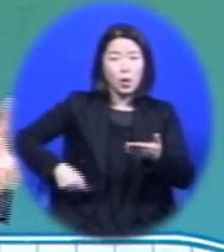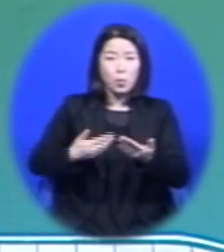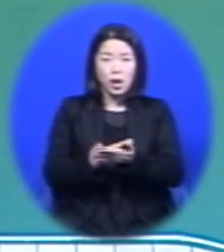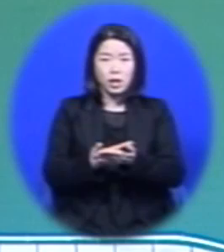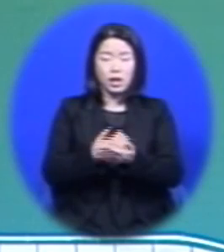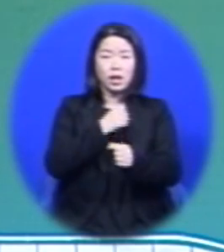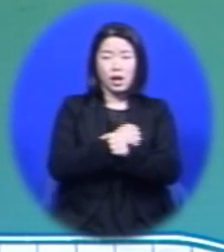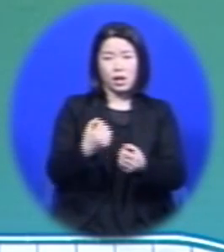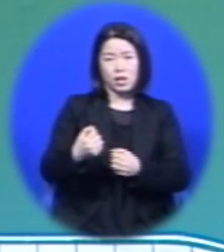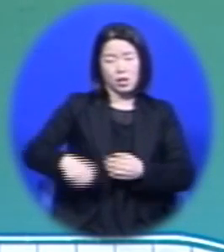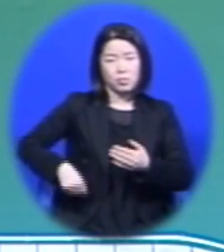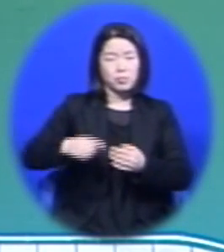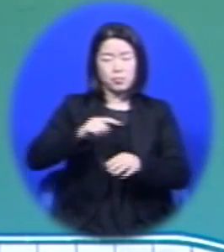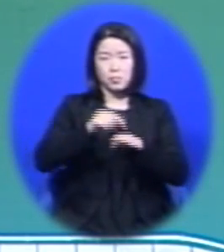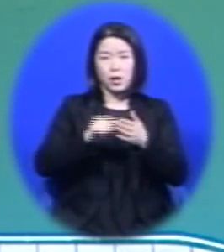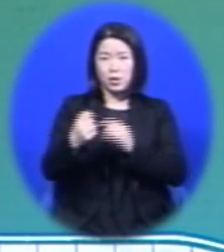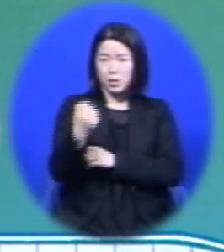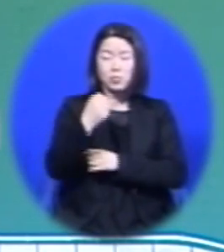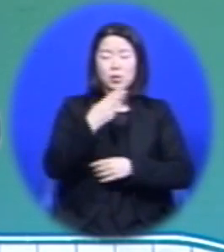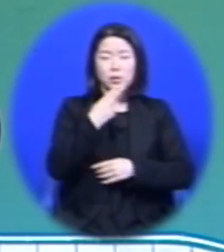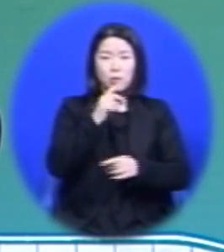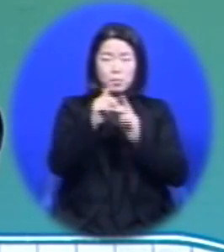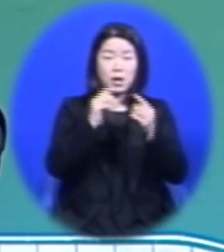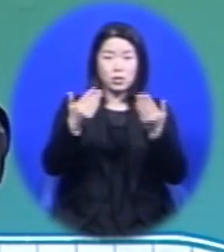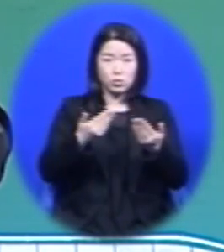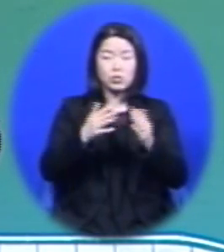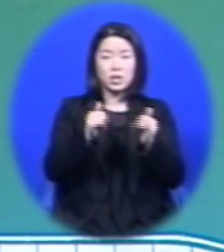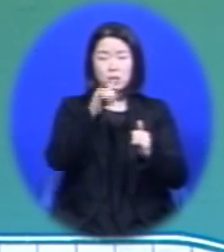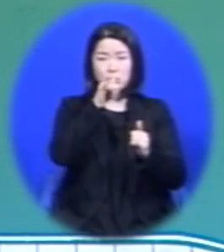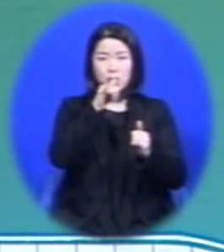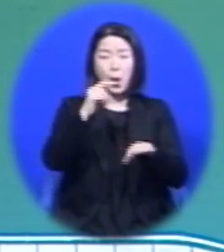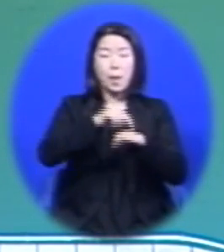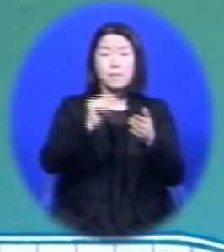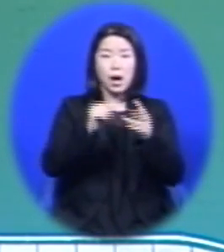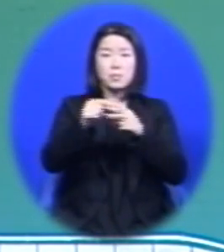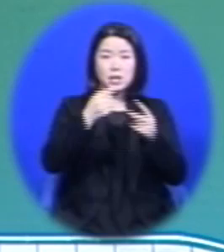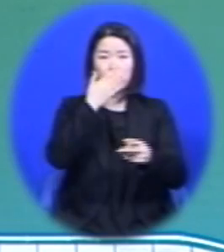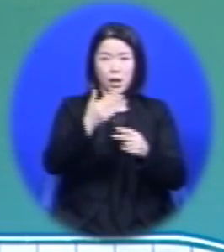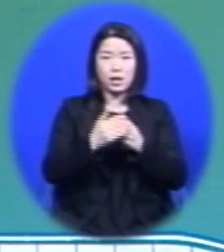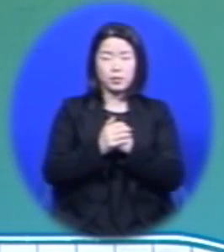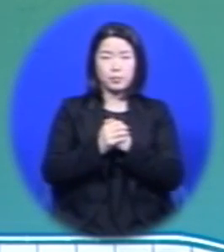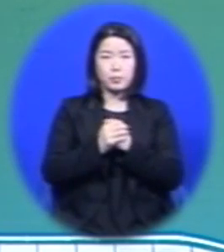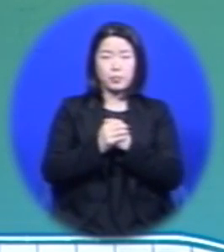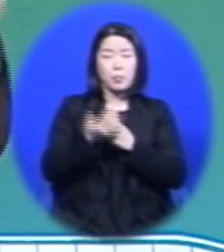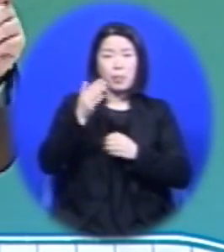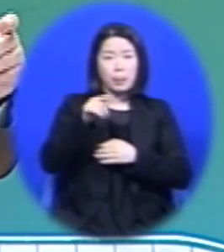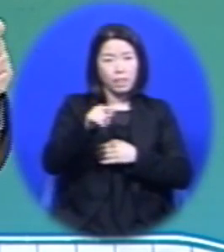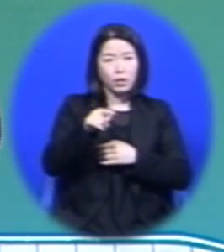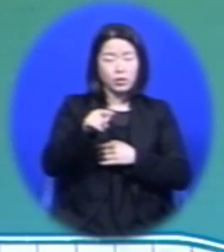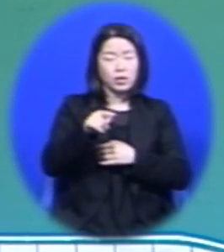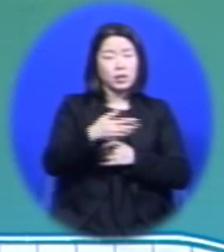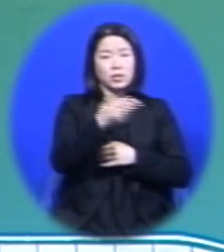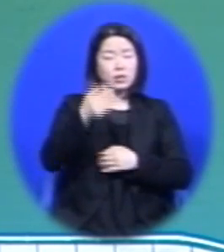용기도 없다고 말씀하는 분들이 있습니다. 심정을 충분히 이해할 수 있습니다. 그러나 여러분